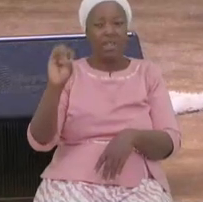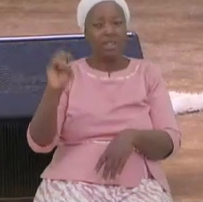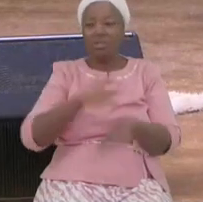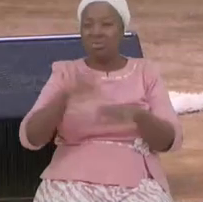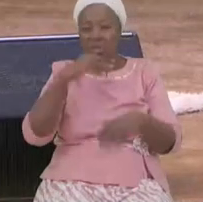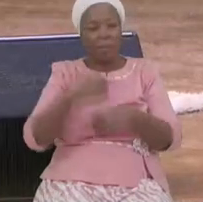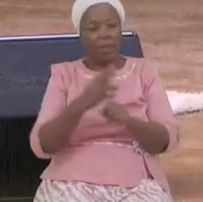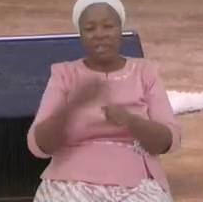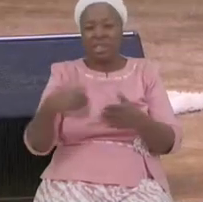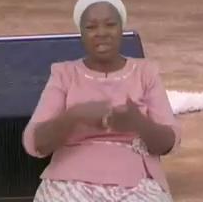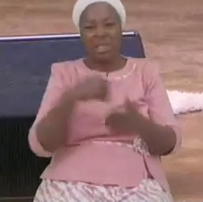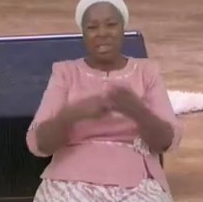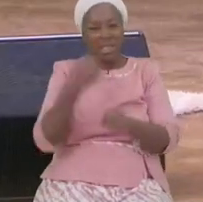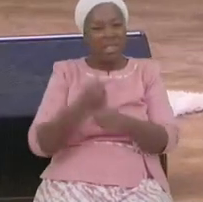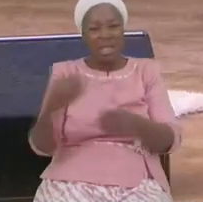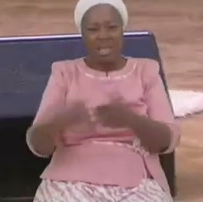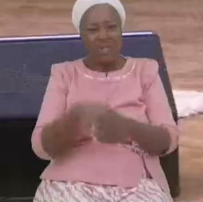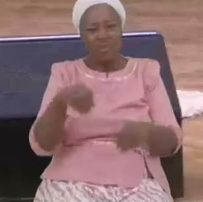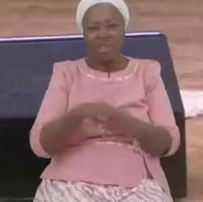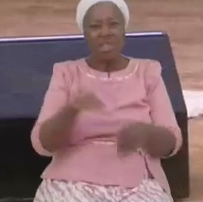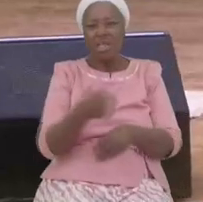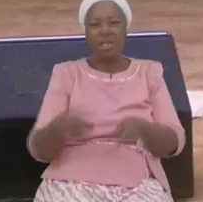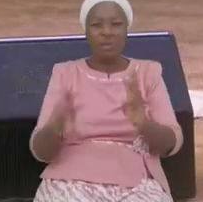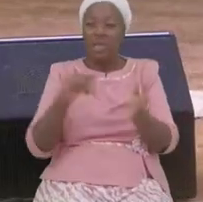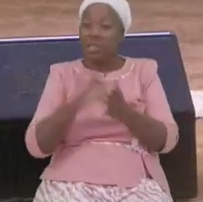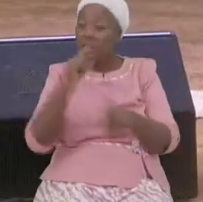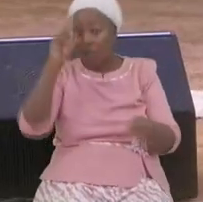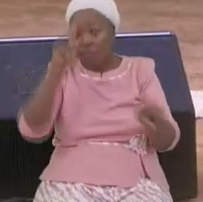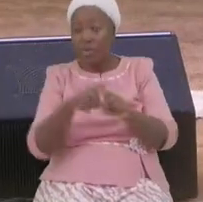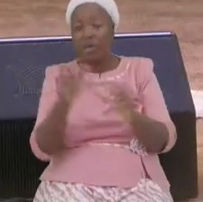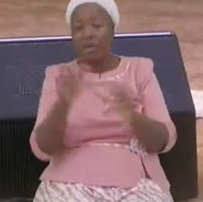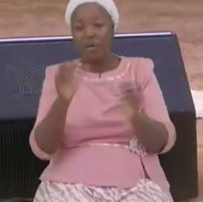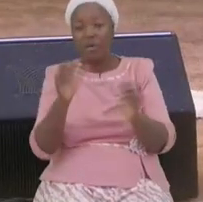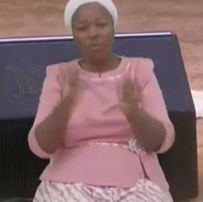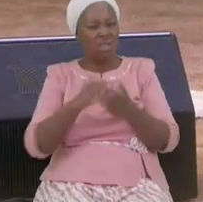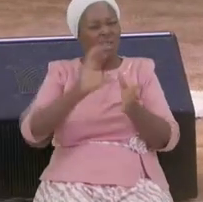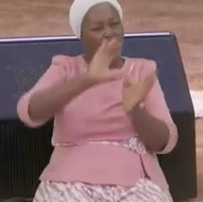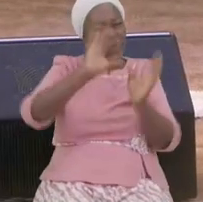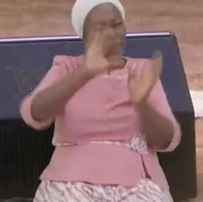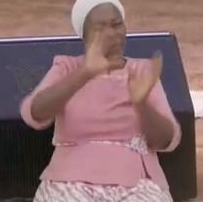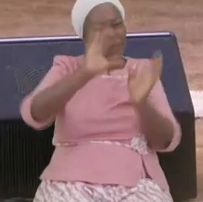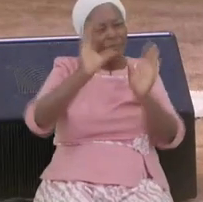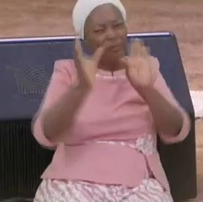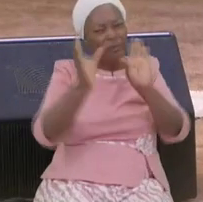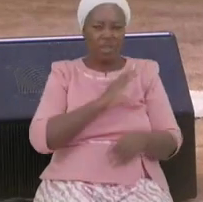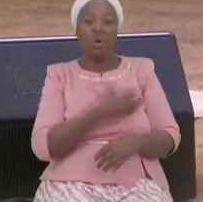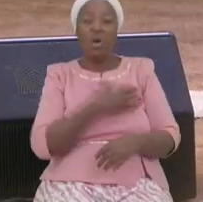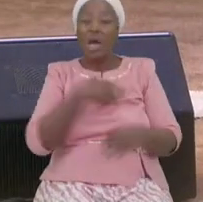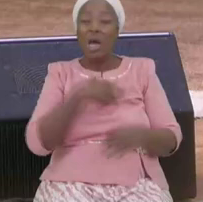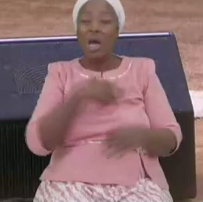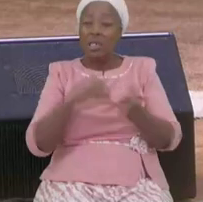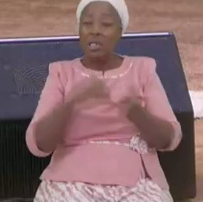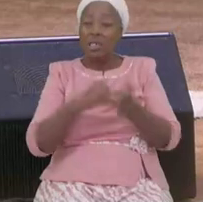C'est l'alliance du Seigneur. C'est la conversion de l'âme. c'est la purification du